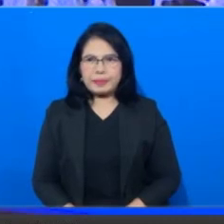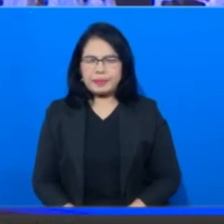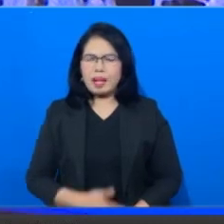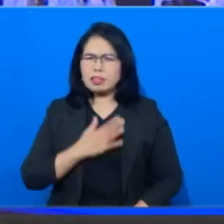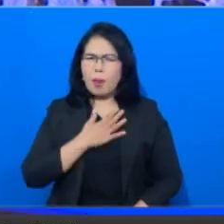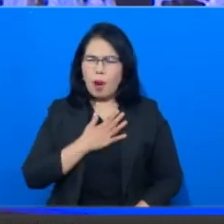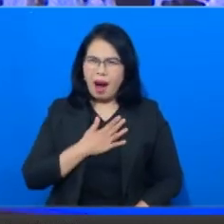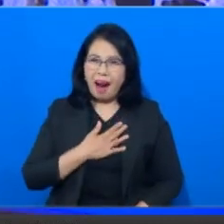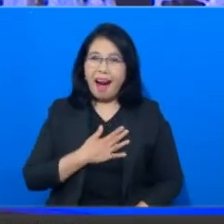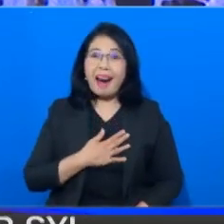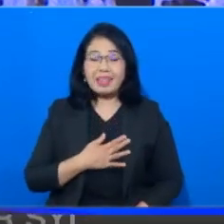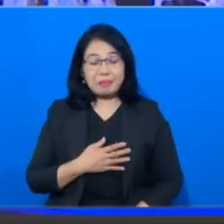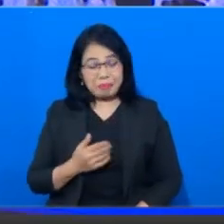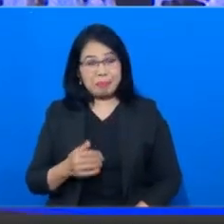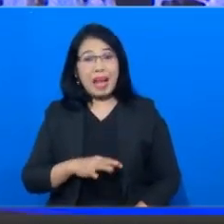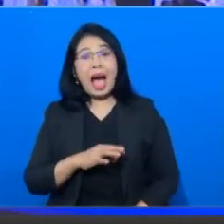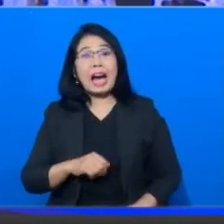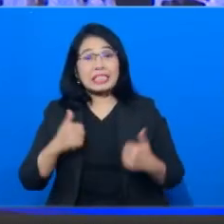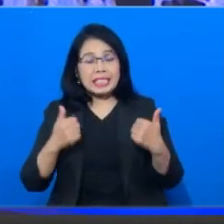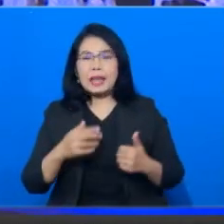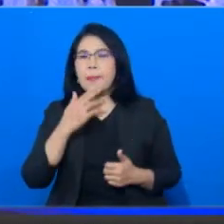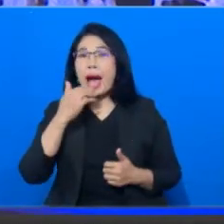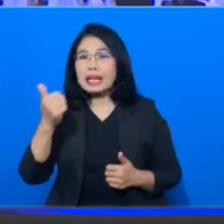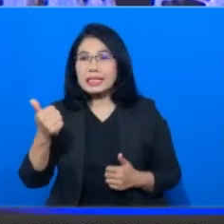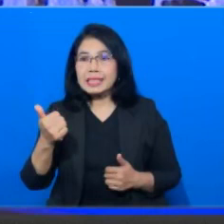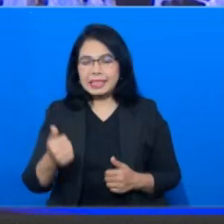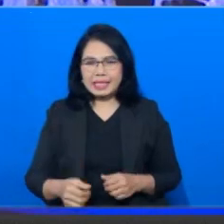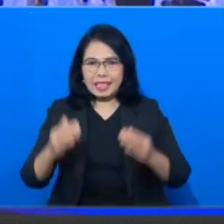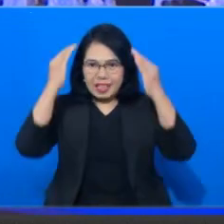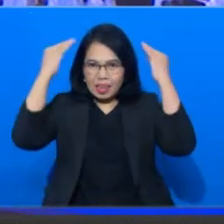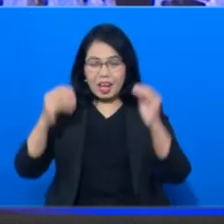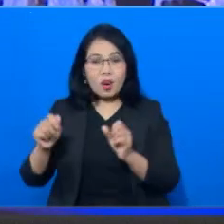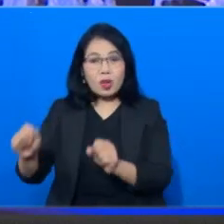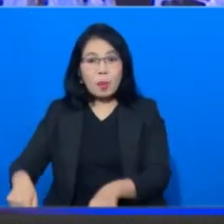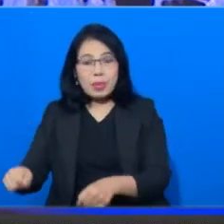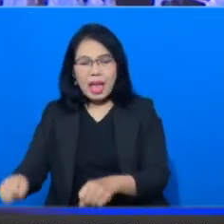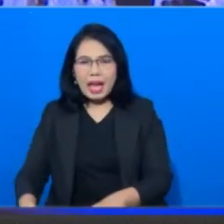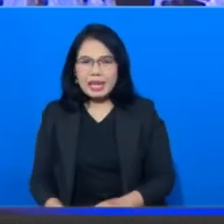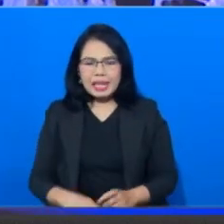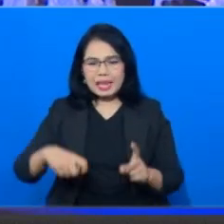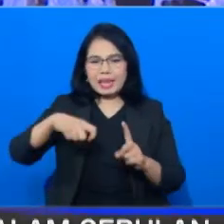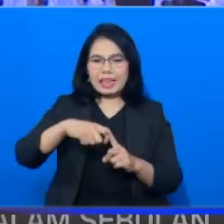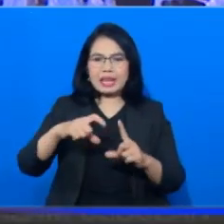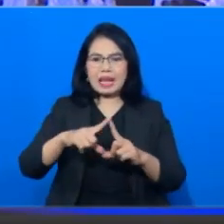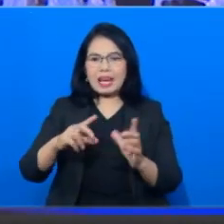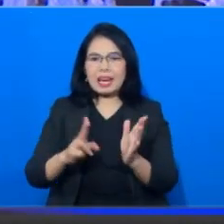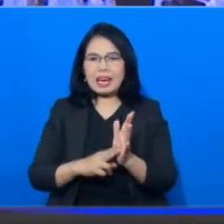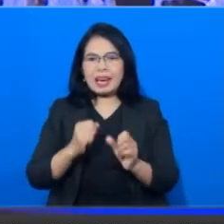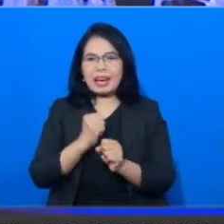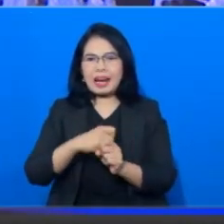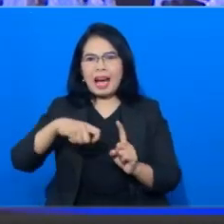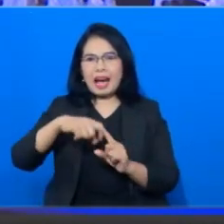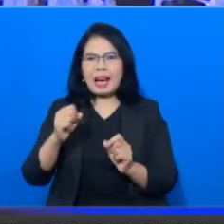Kesabaran akan berbuah manis seperti yang dialami oleh seorang petani kangkung di Kabupaten Majalengka, Jawa Barat dan tukang pijat berusia 100